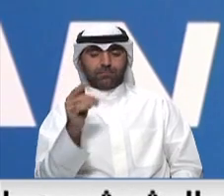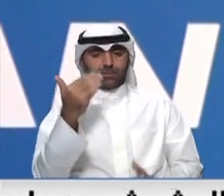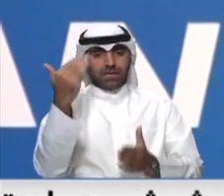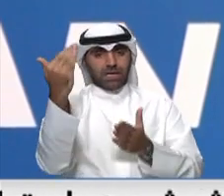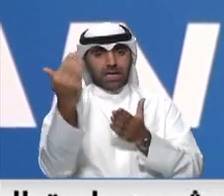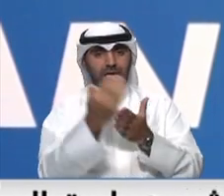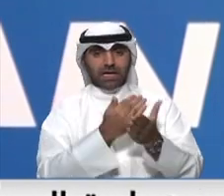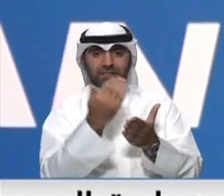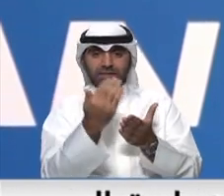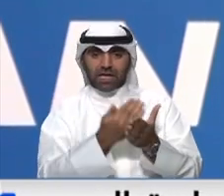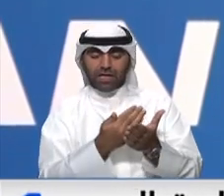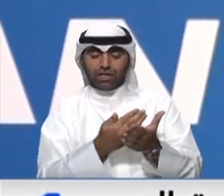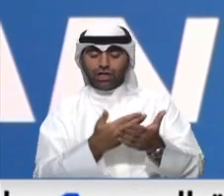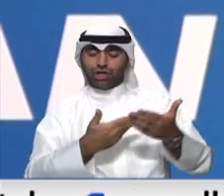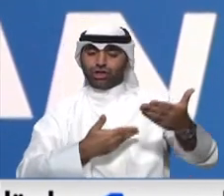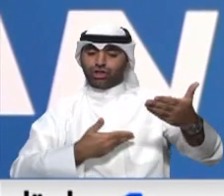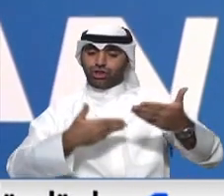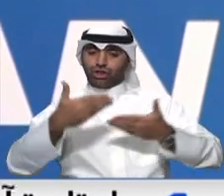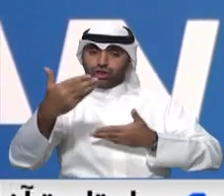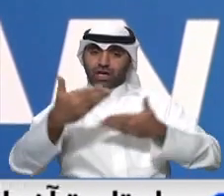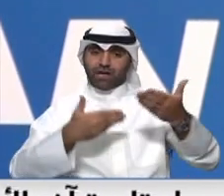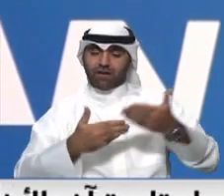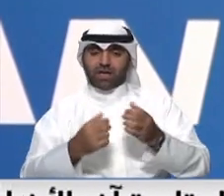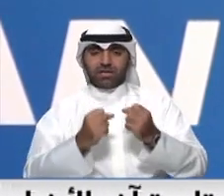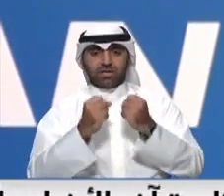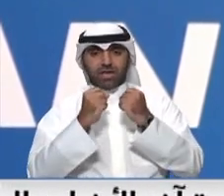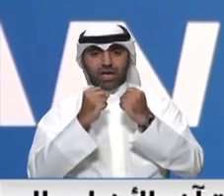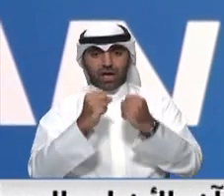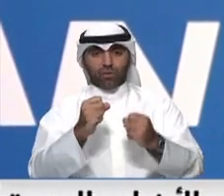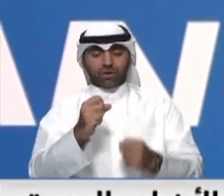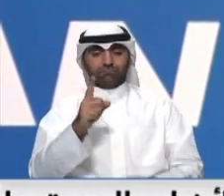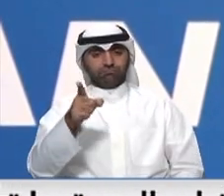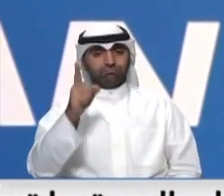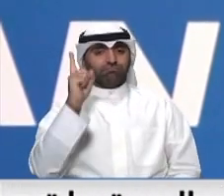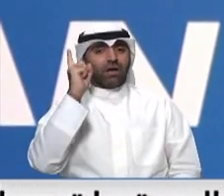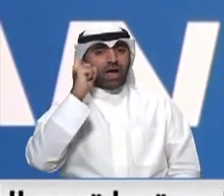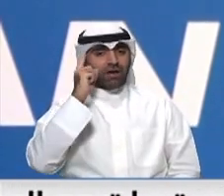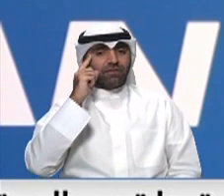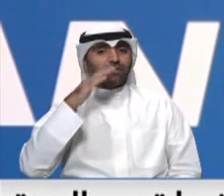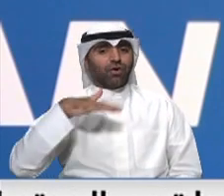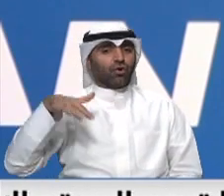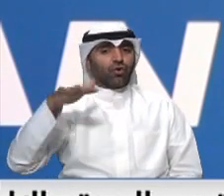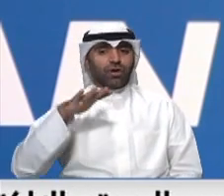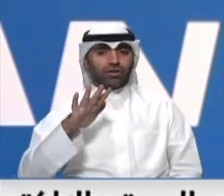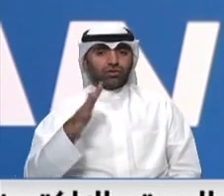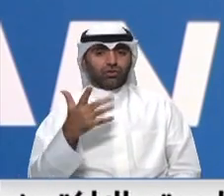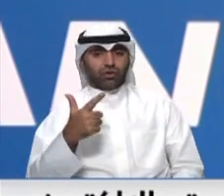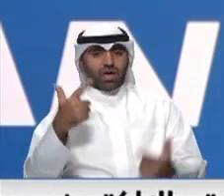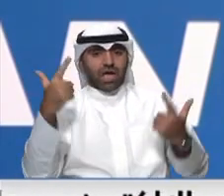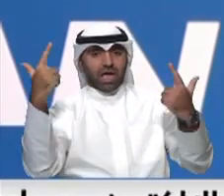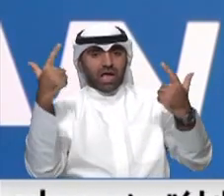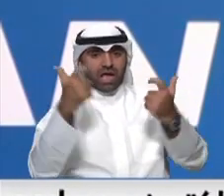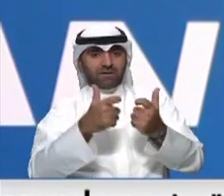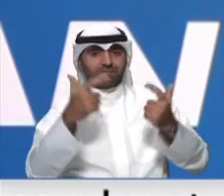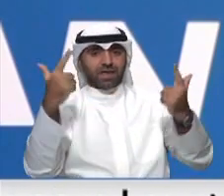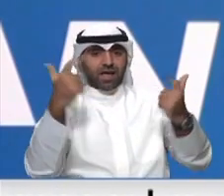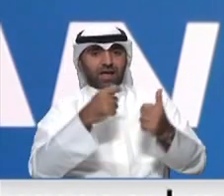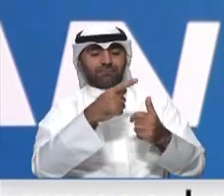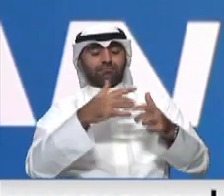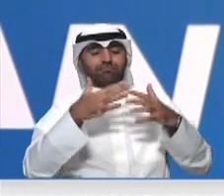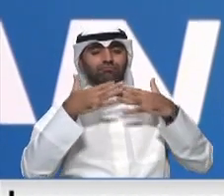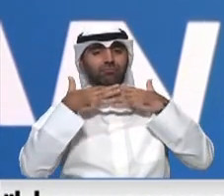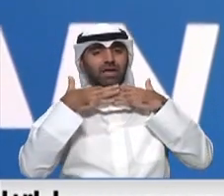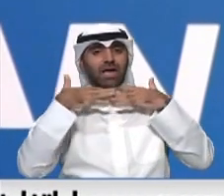والاستثماري وتعلمون كم يتاثر مجالكم اعمالكم